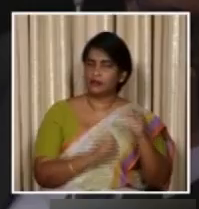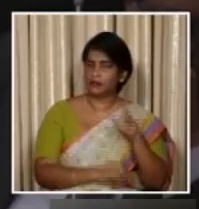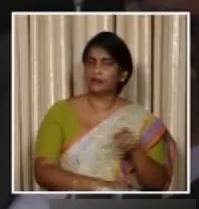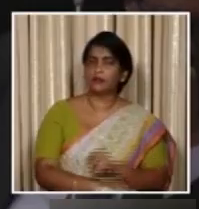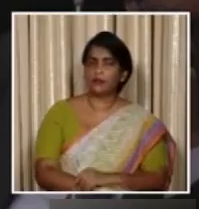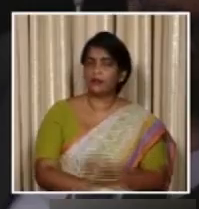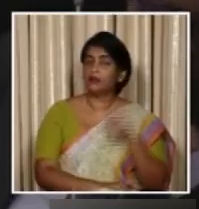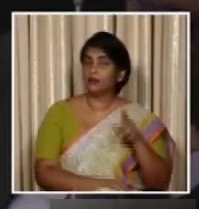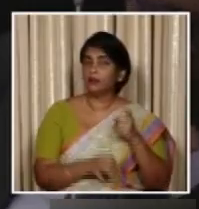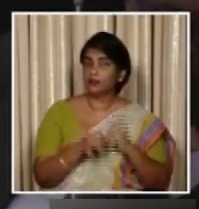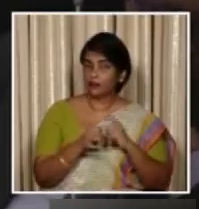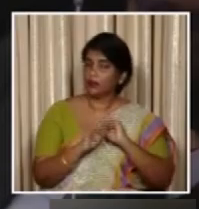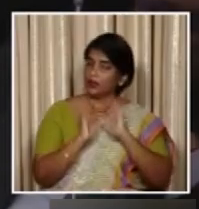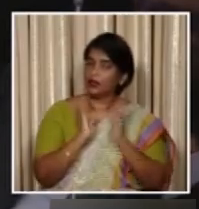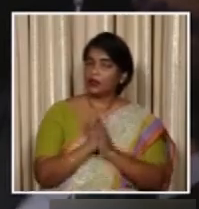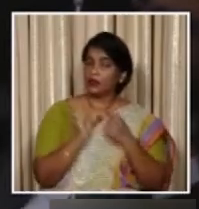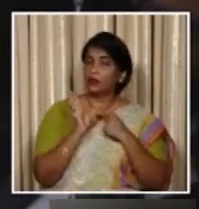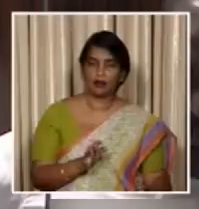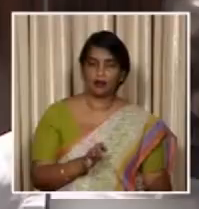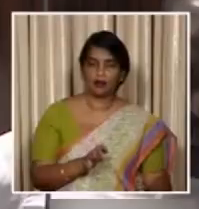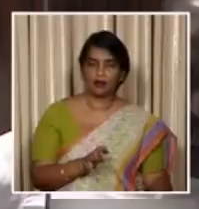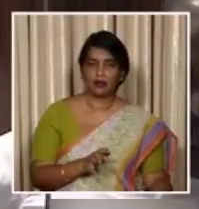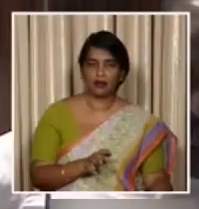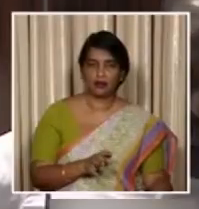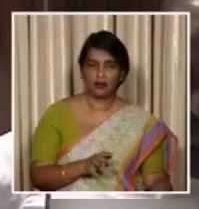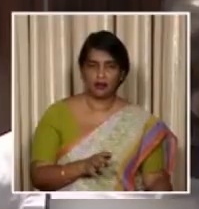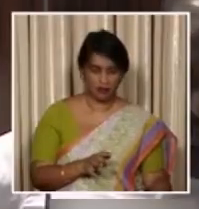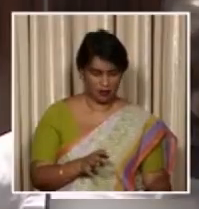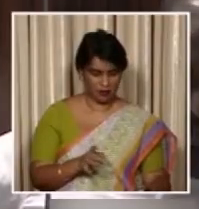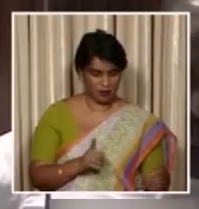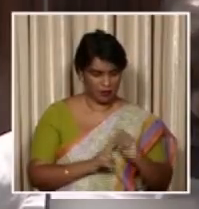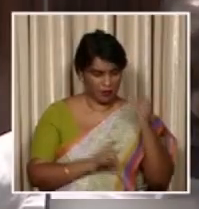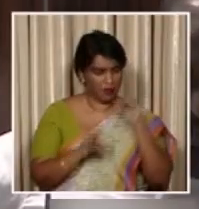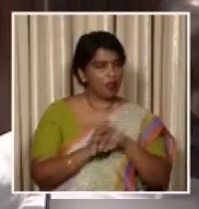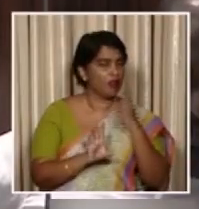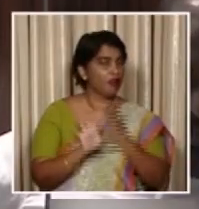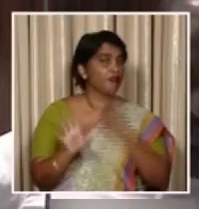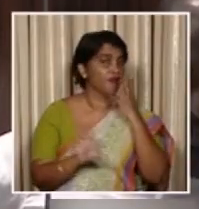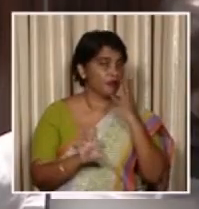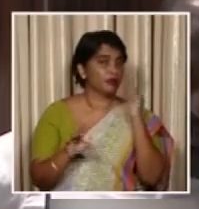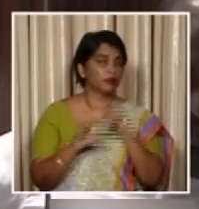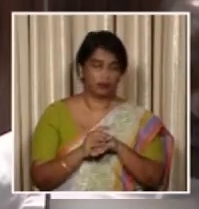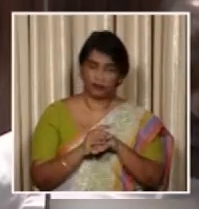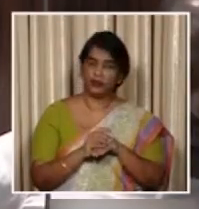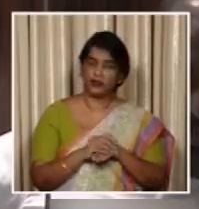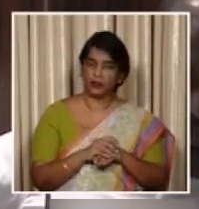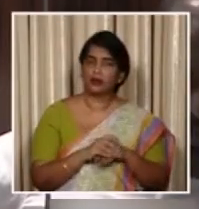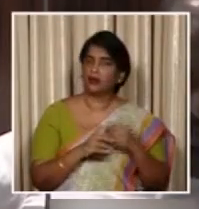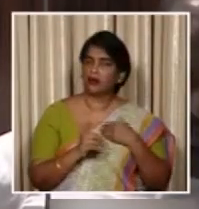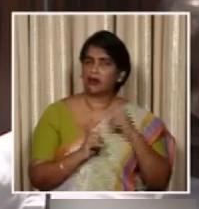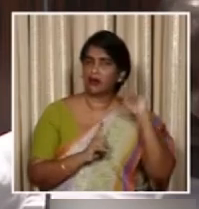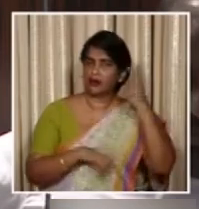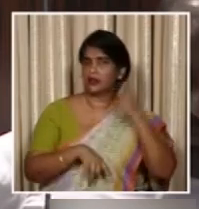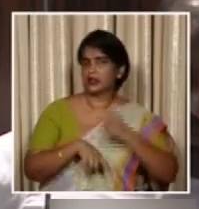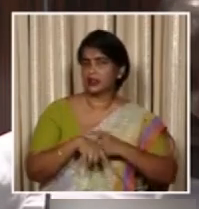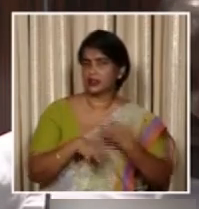වෙනවා. මේ ප්‍රශ්න සමුදායට අපි උත්තර දෙන්න ලෑස්ති. මම දැන් මේ පාර්ලිමේන්තු මන්ත්‍රීවරයෙකුගේ අවුරුදු 4ක් ගරු නියෝජකතානායකතුමනි. මට පළවෙනි